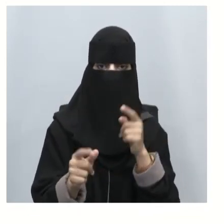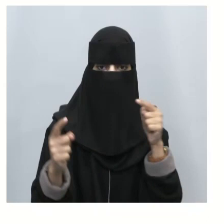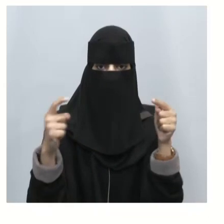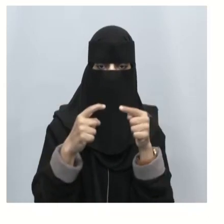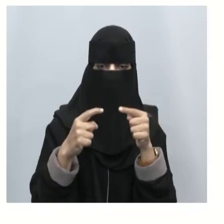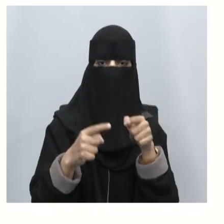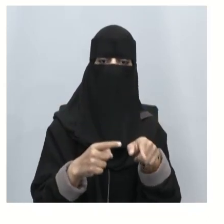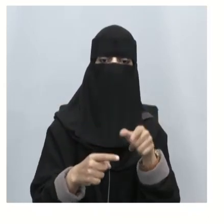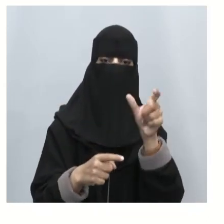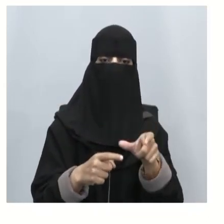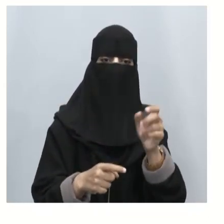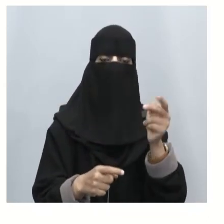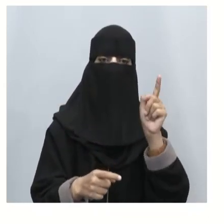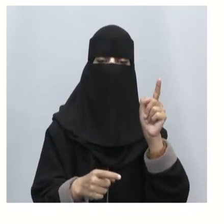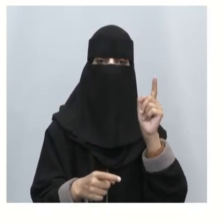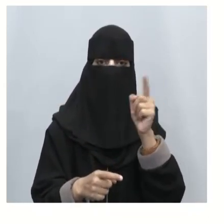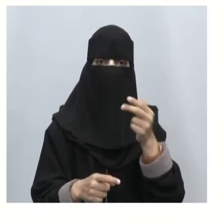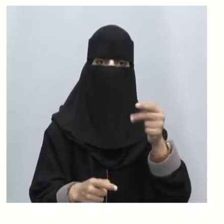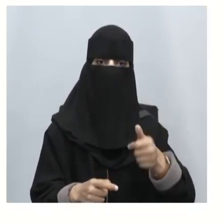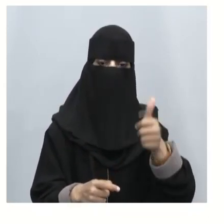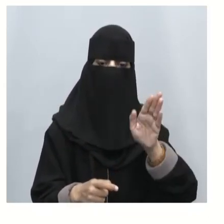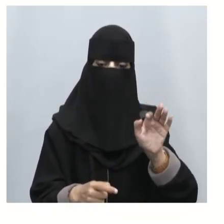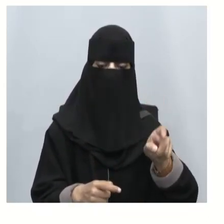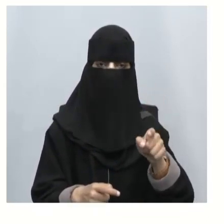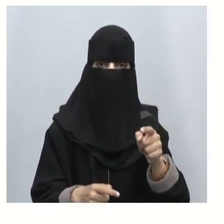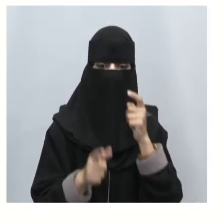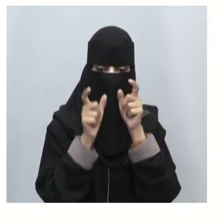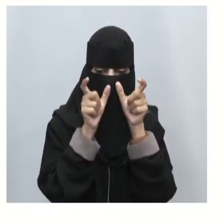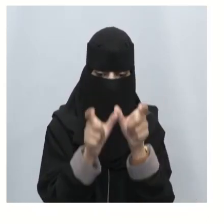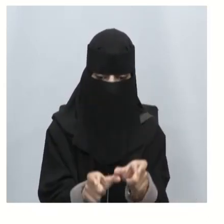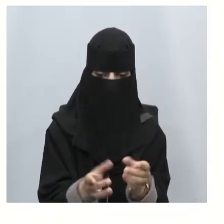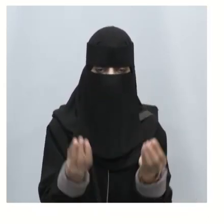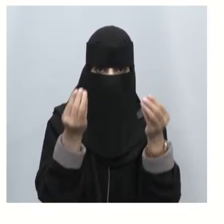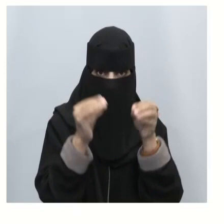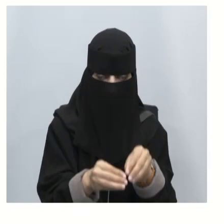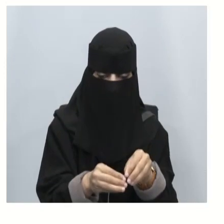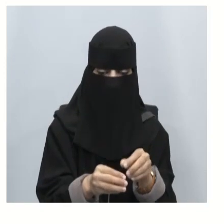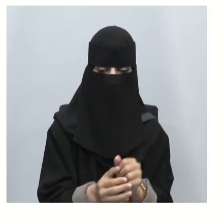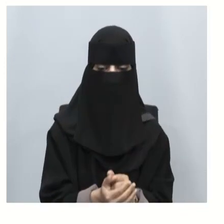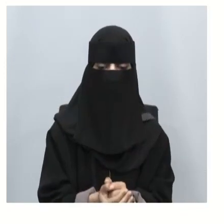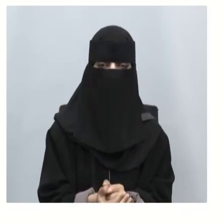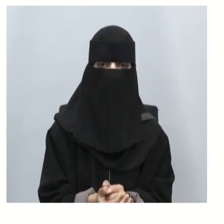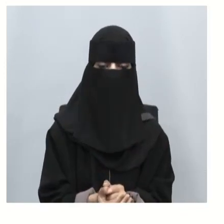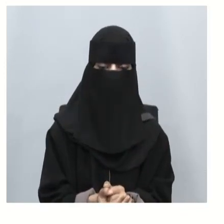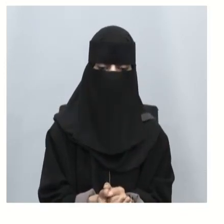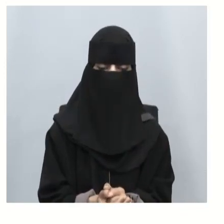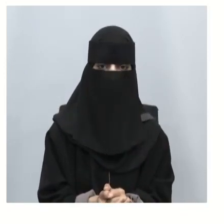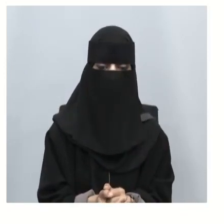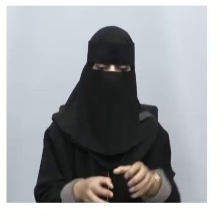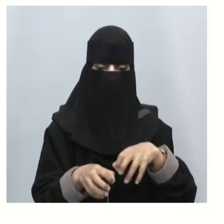او المعارضه لهم ايضا اهتم خلفاء الدوله العباسيه طلابي وطالباتي